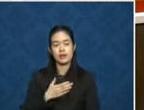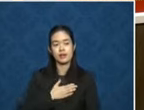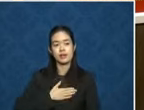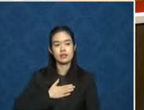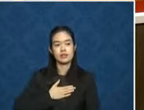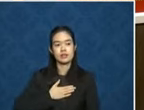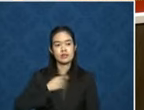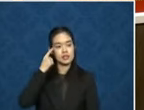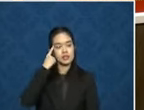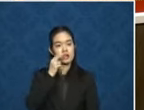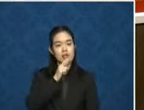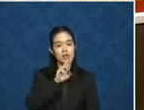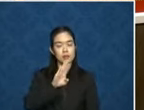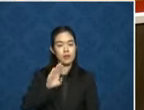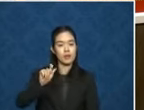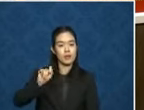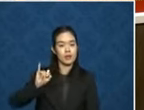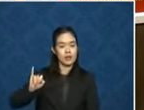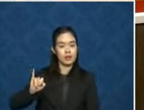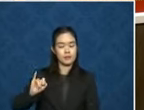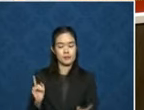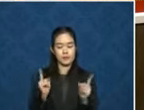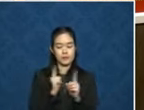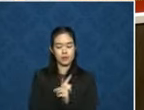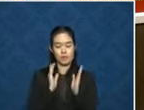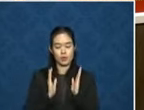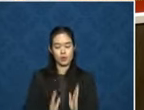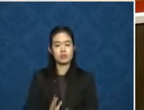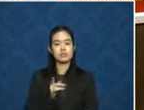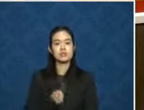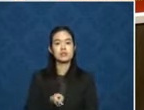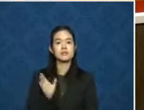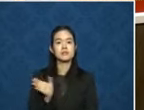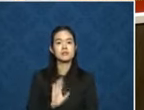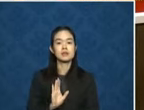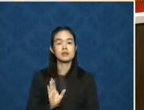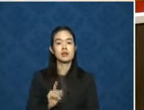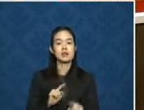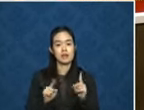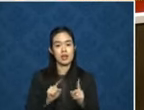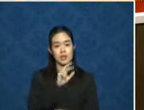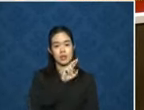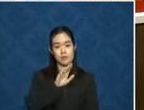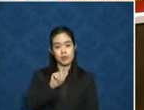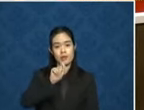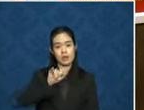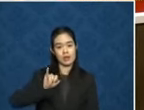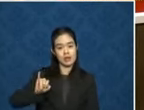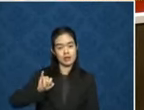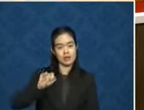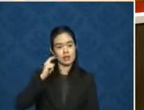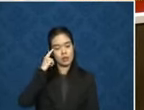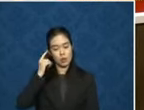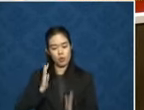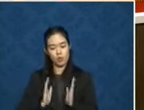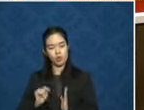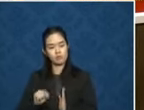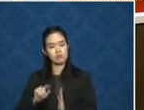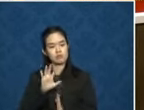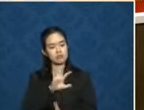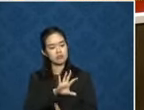AI นั้นไม่ได้มาแทนคนทำงานแต่ AI มาแทนคนที่ไม่ยอมใช้ AI นั่นเองนะครับ